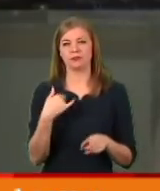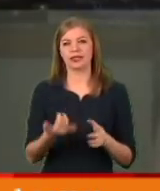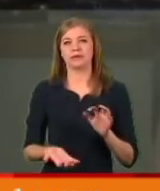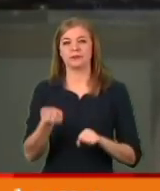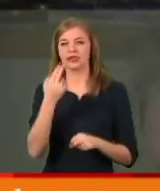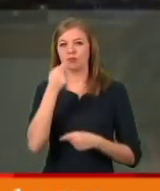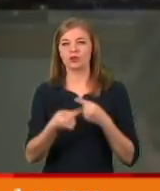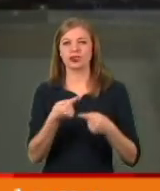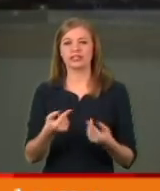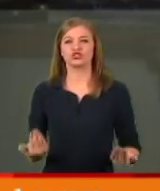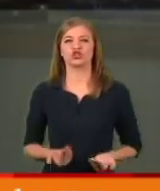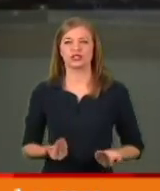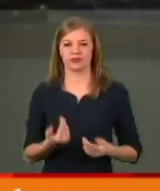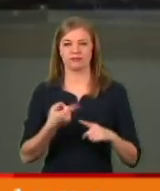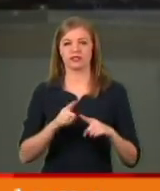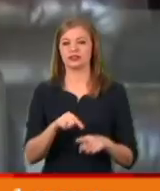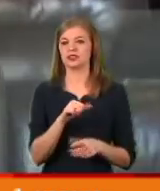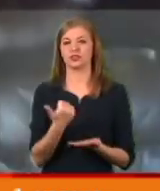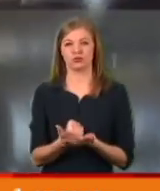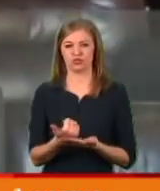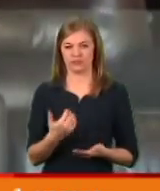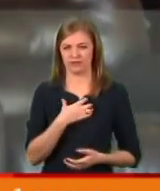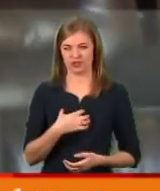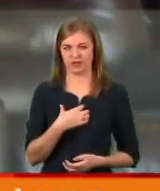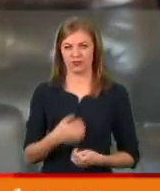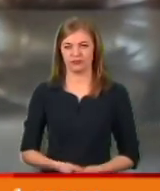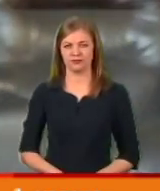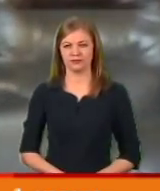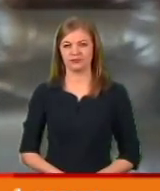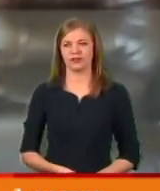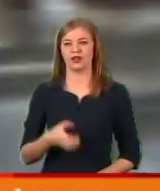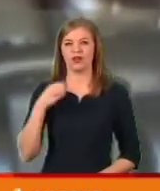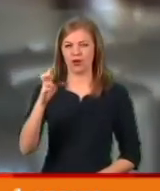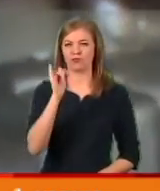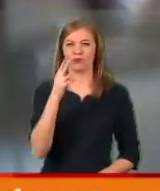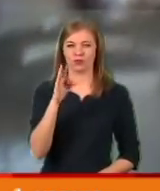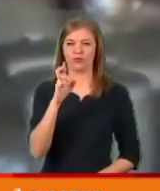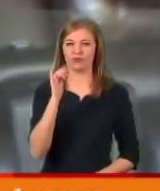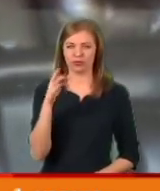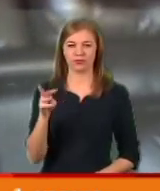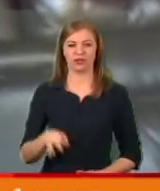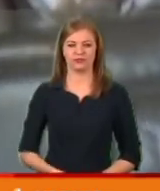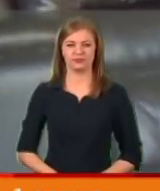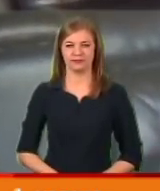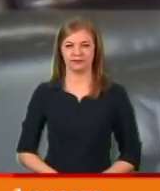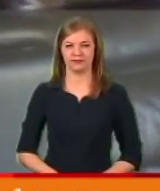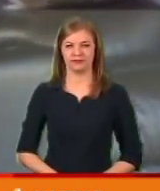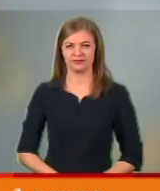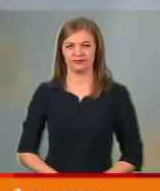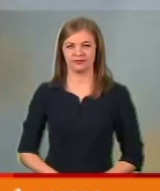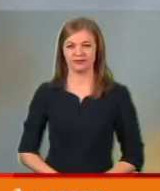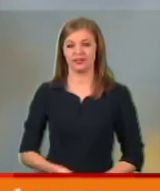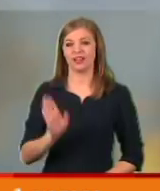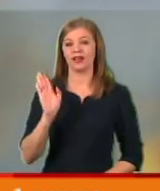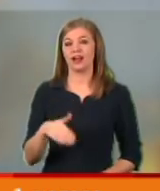підтримуємо традиції живими. Це дуже важливо. Будьмо! Будьмо, будьмо!